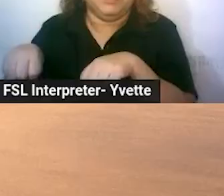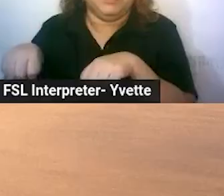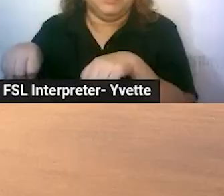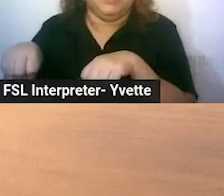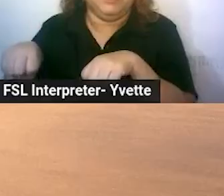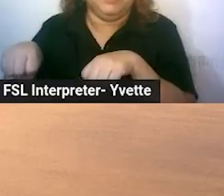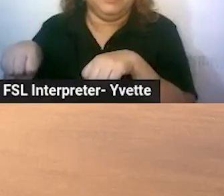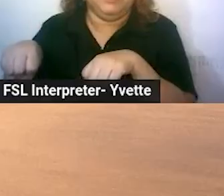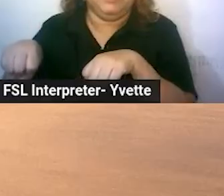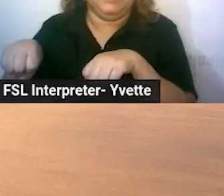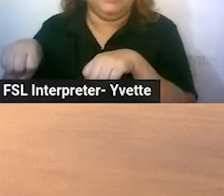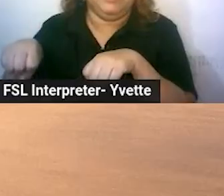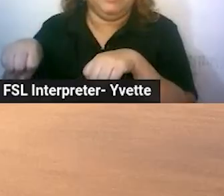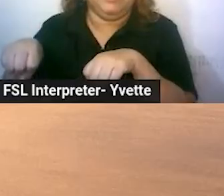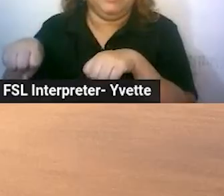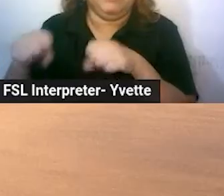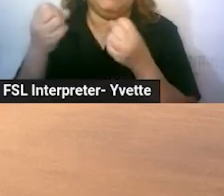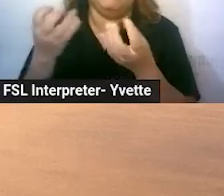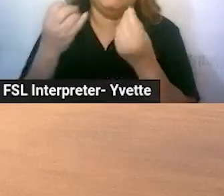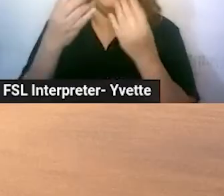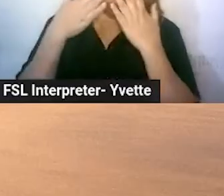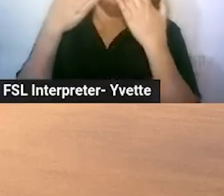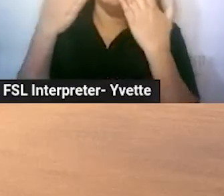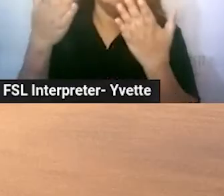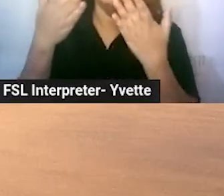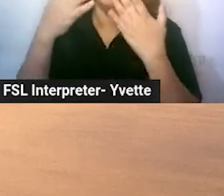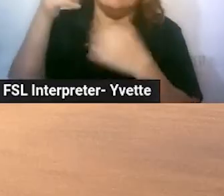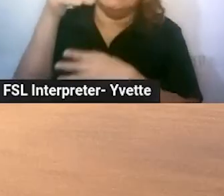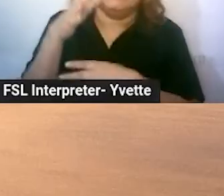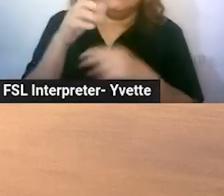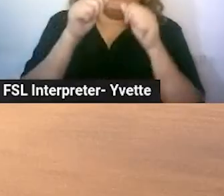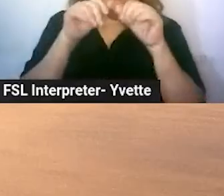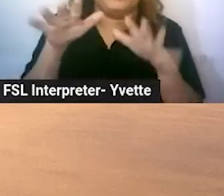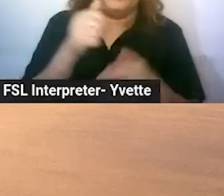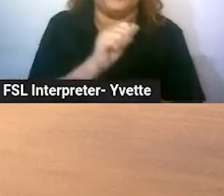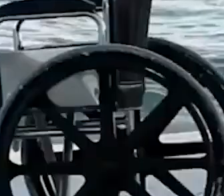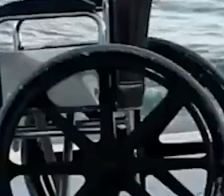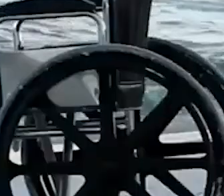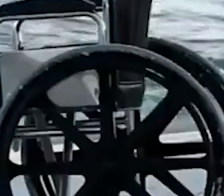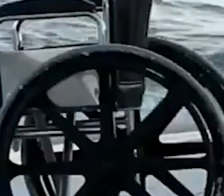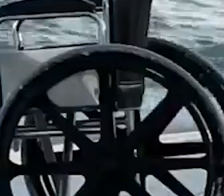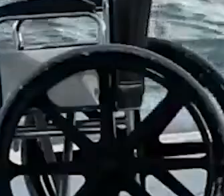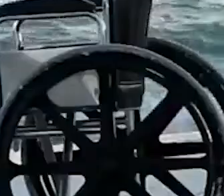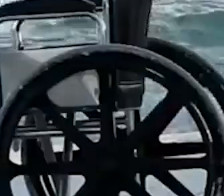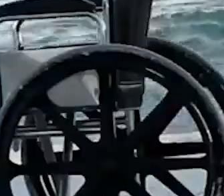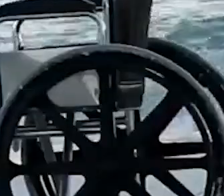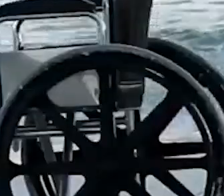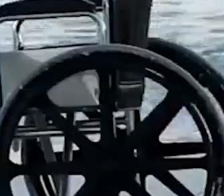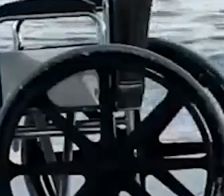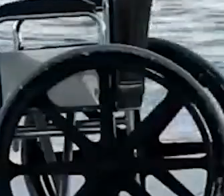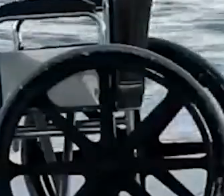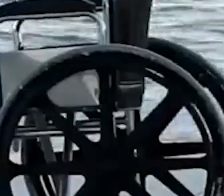To possibility. Maraming salamat. God bless you all. God bless.